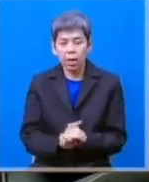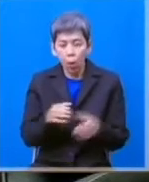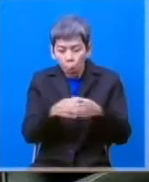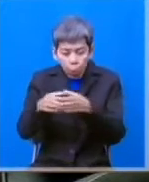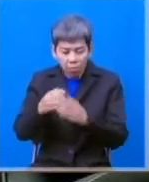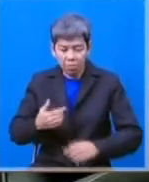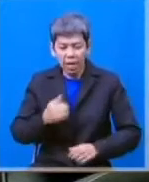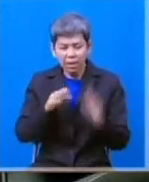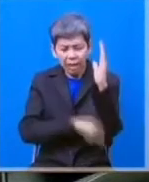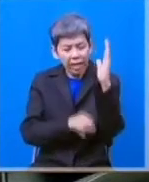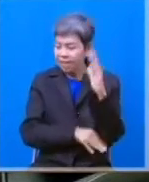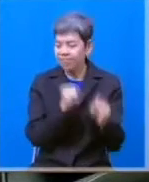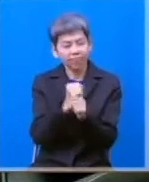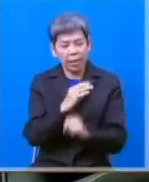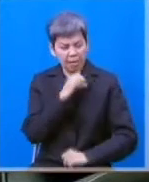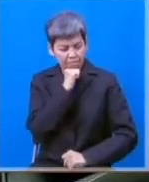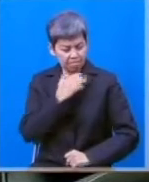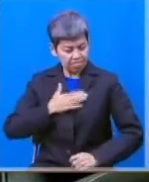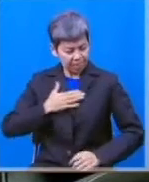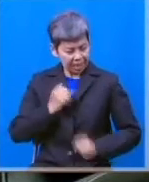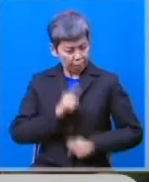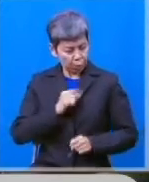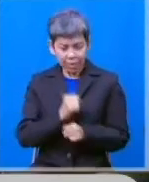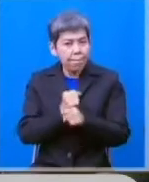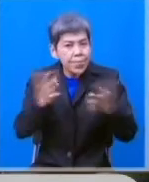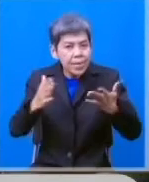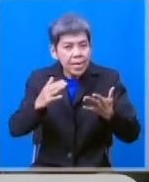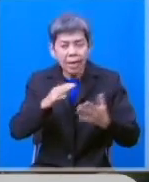นประกาศเลยนะครับ